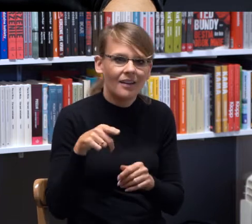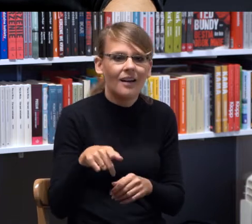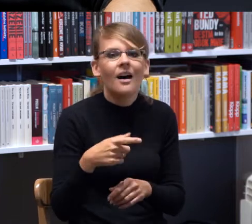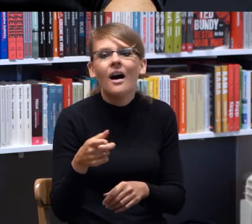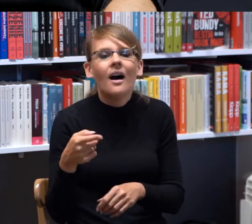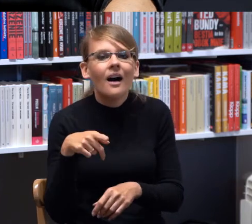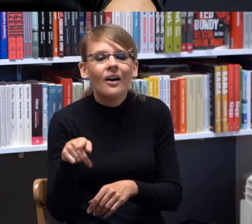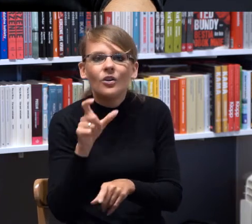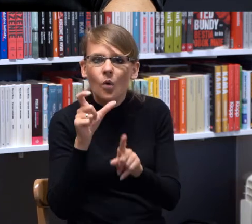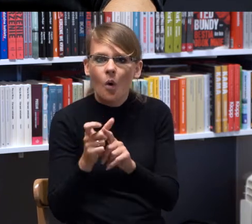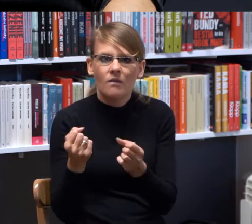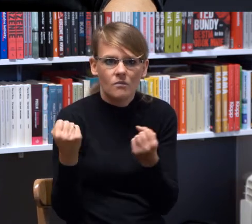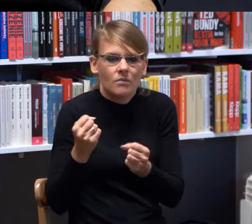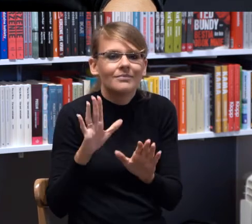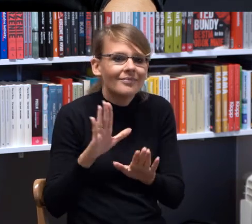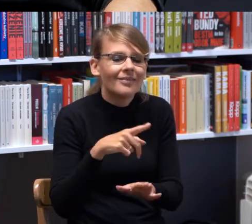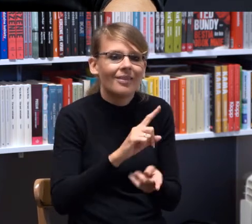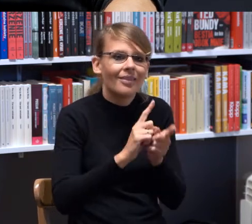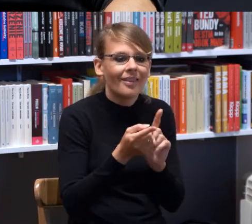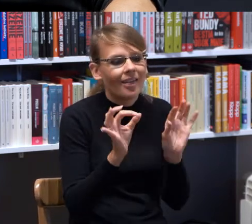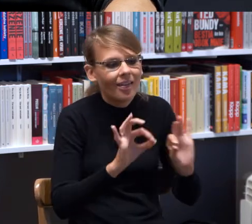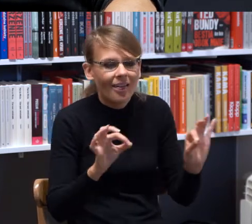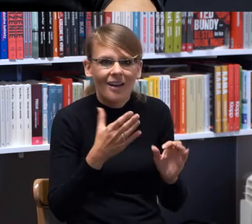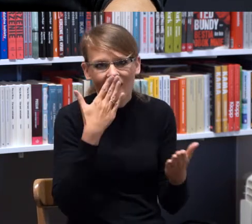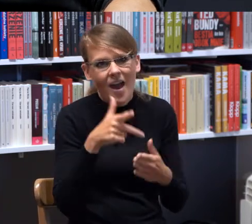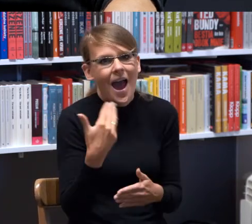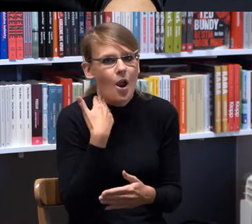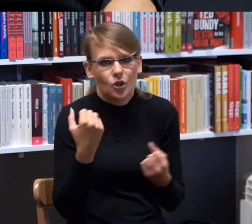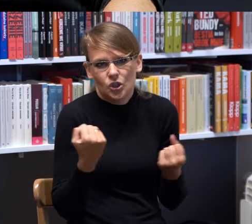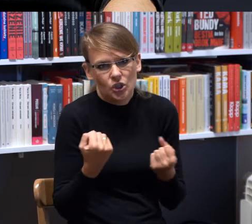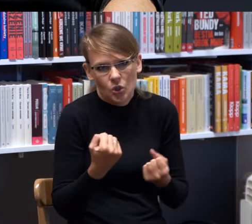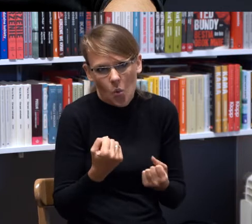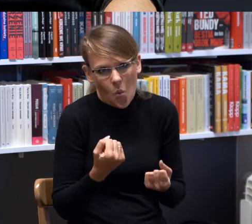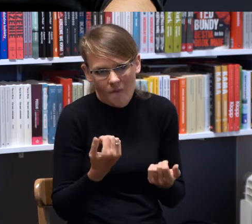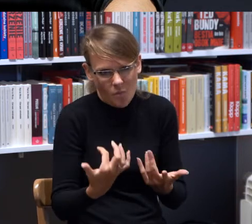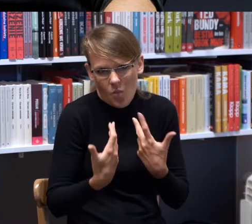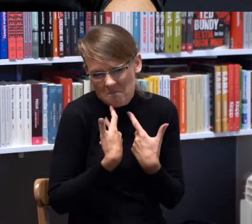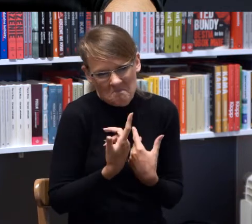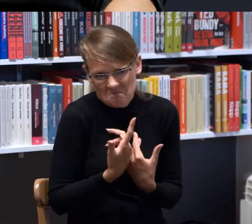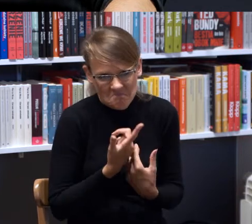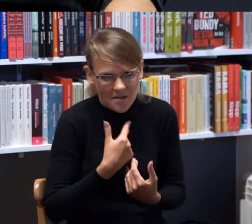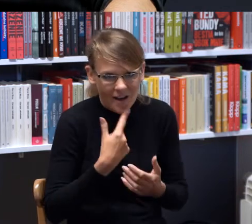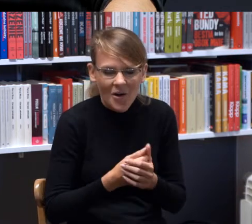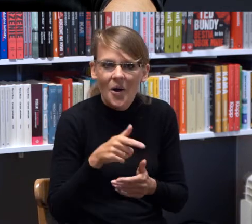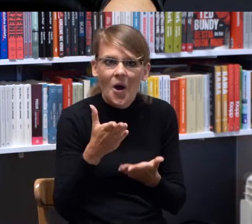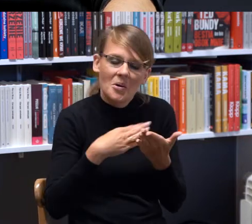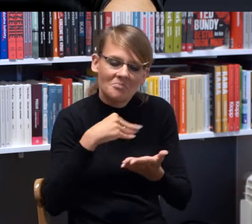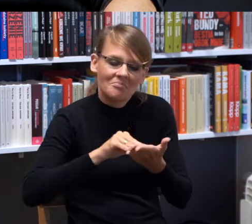jakąś siłę oddziaływania tego alkoholu. No to było w ogóle bardzo, bardzo dla mnie ciekawe pisanie tego